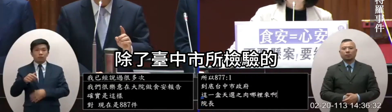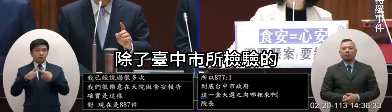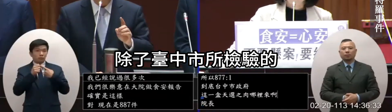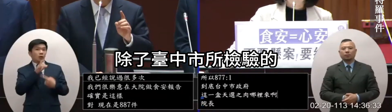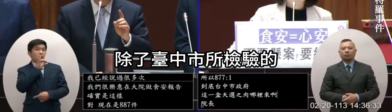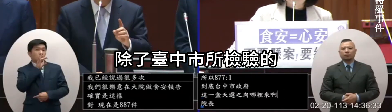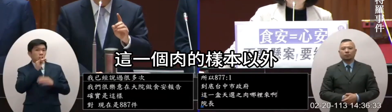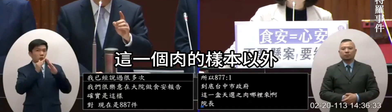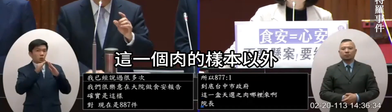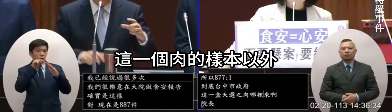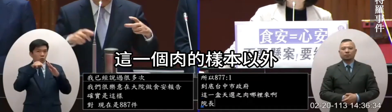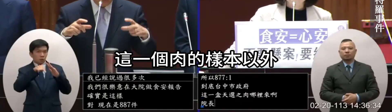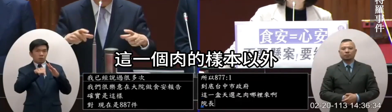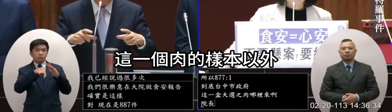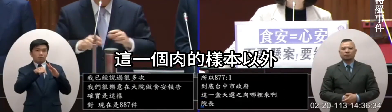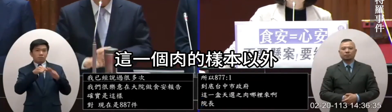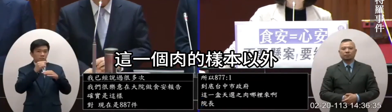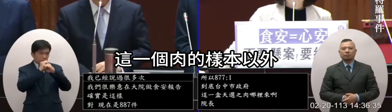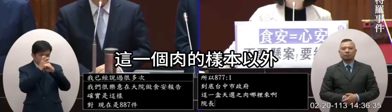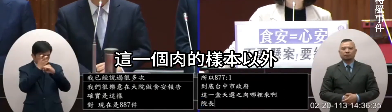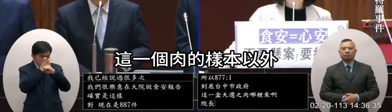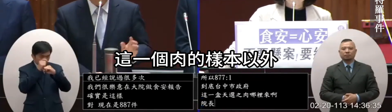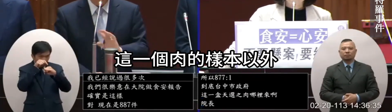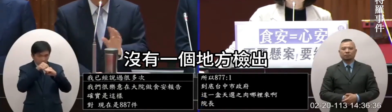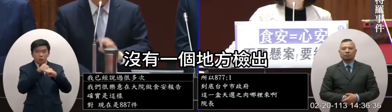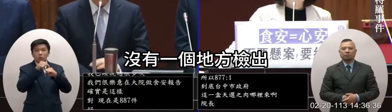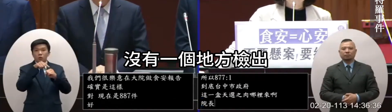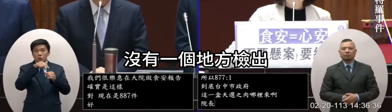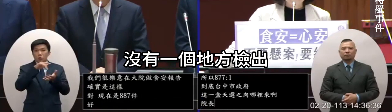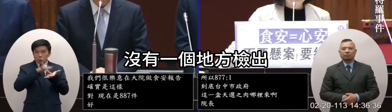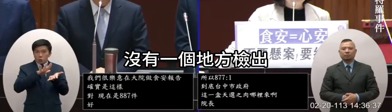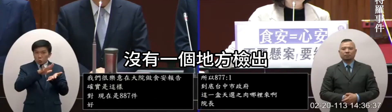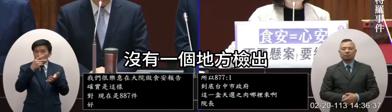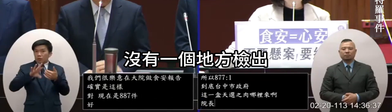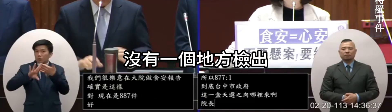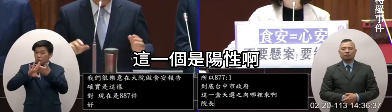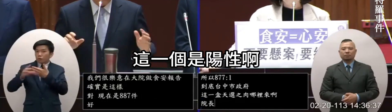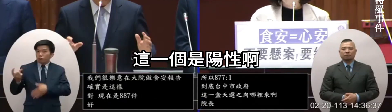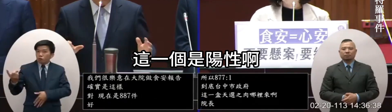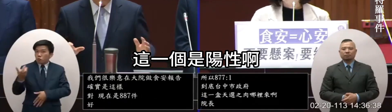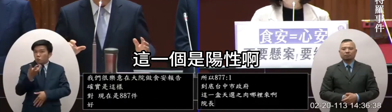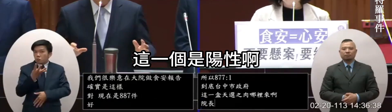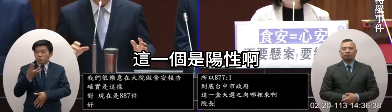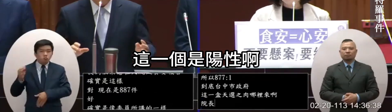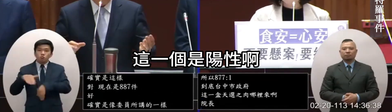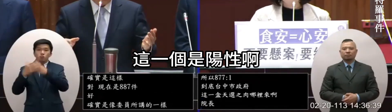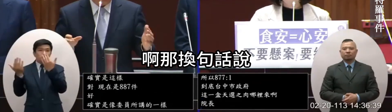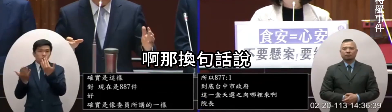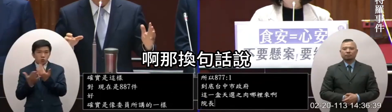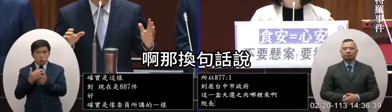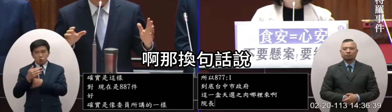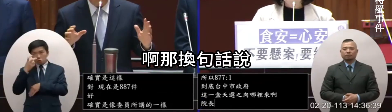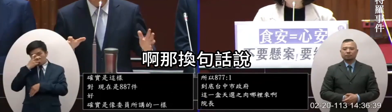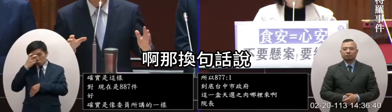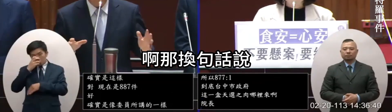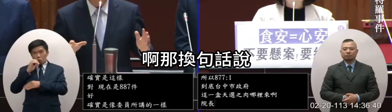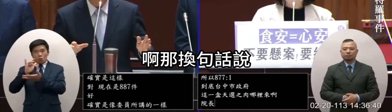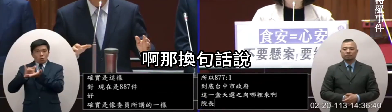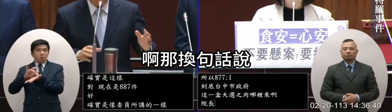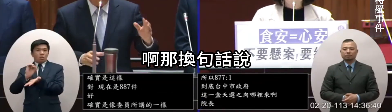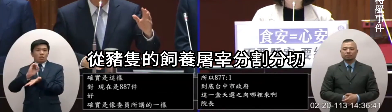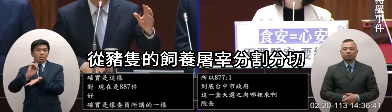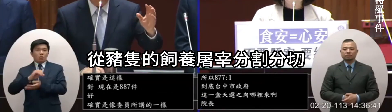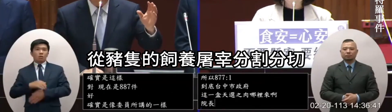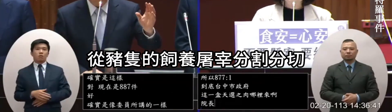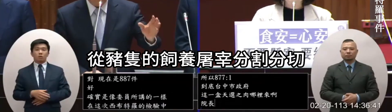所检验的这一个弱的样本以外，没有一个地方检出这一个是阳性啊。那换句话